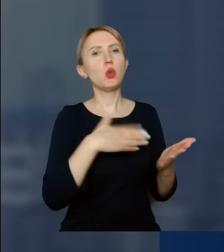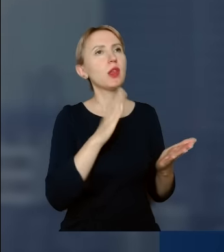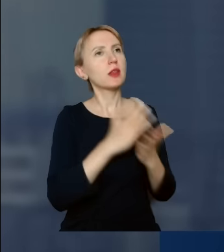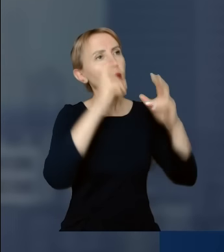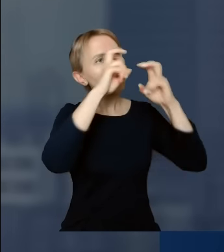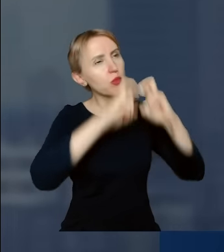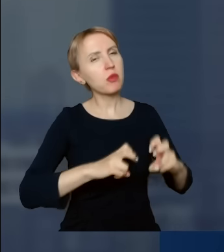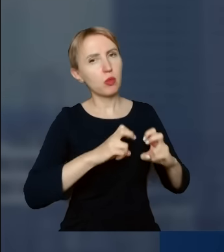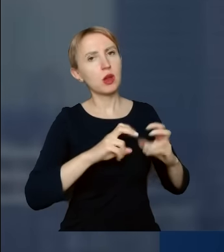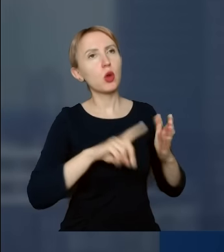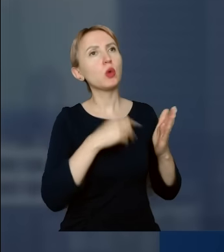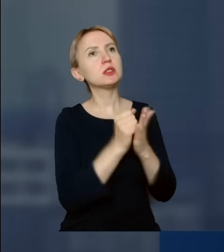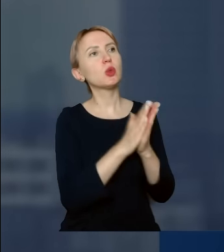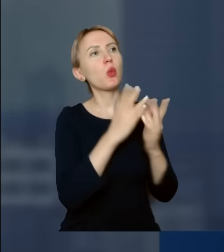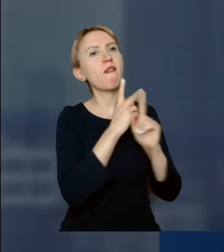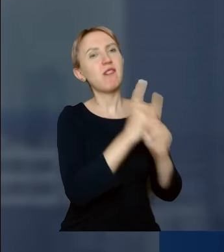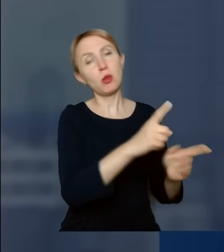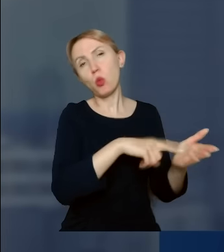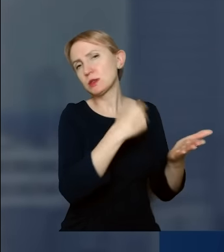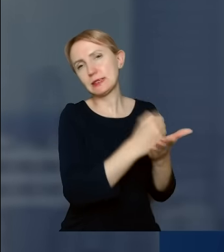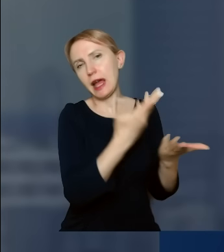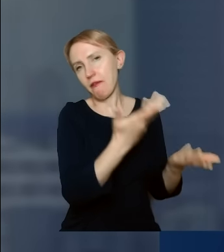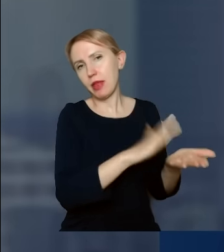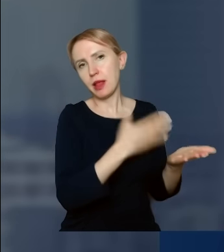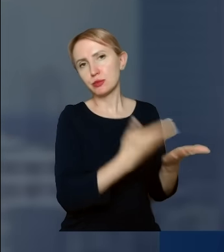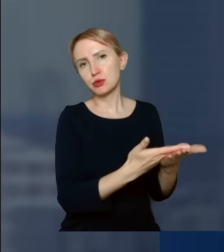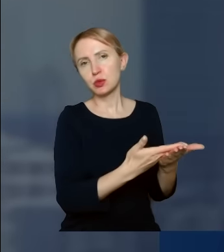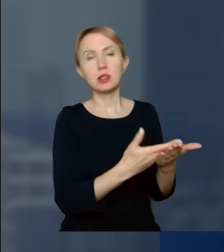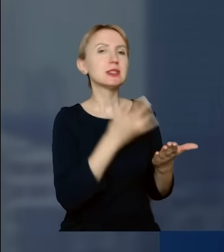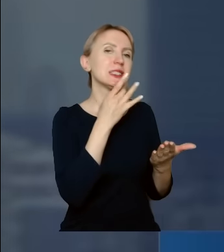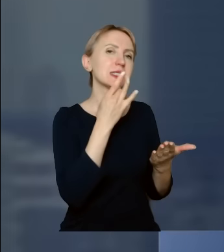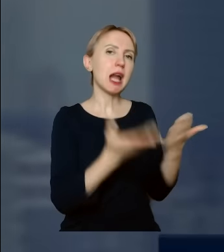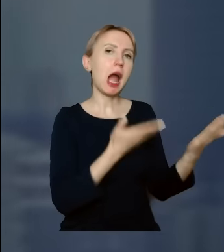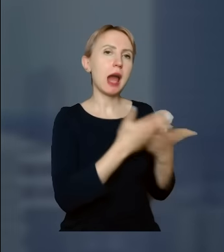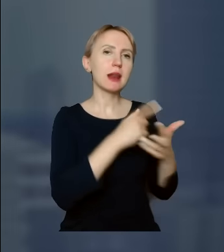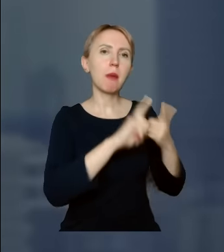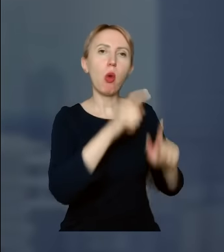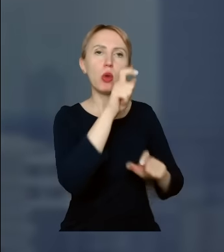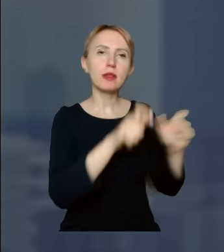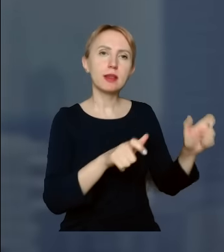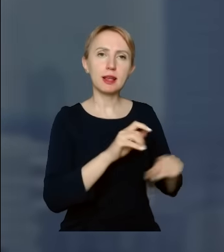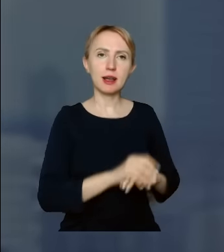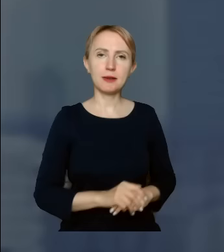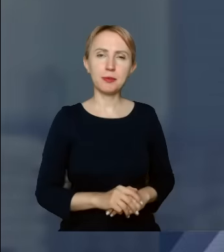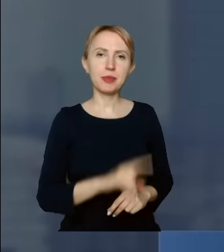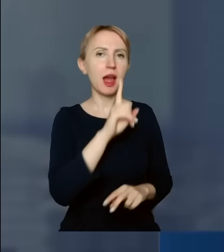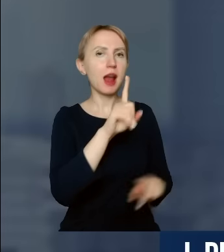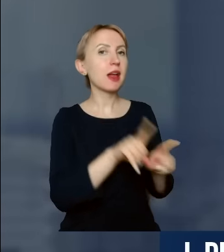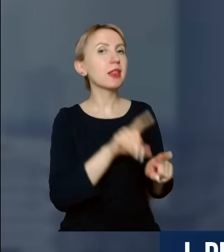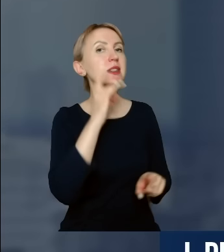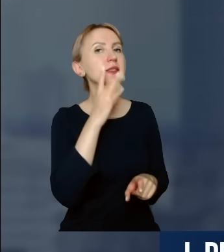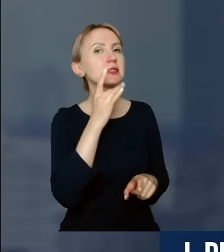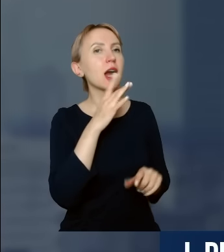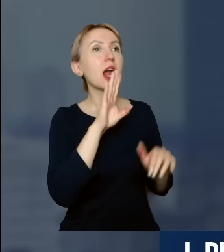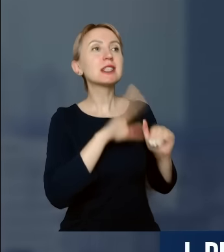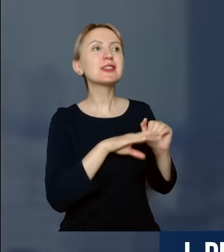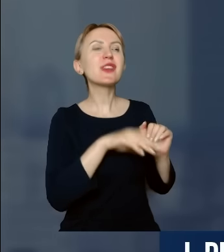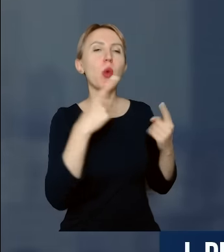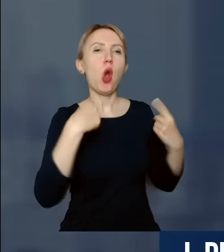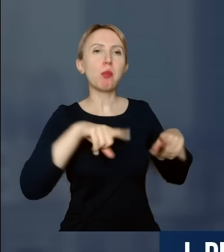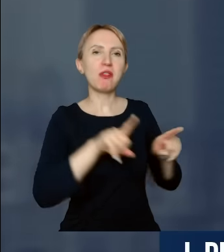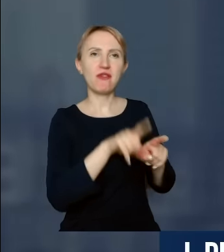zgodność z konstytucją ustaw na przykład, czy skargi składane przez polityków z jednej i z drugiej strony, ale też skargi zwykłego obywatela.